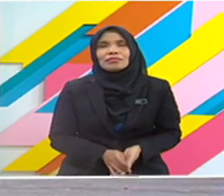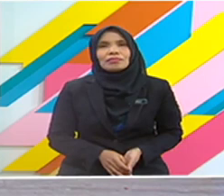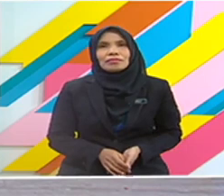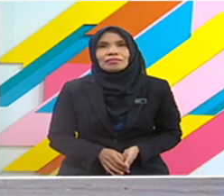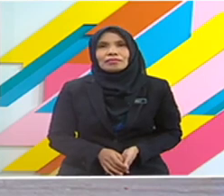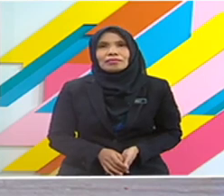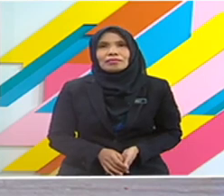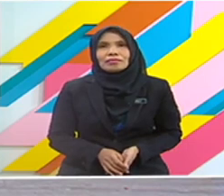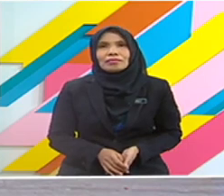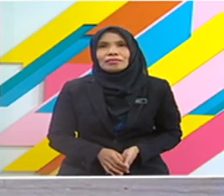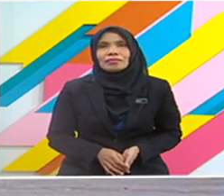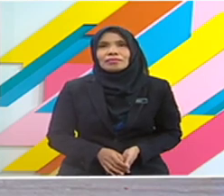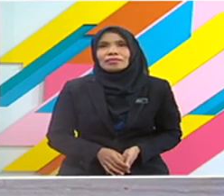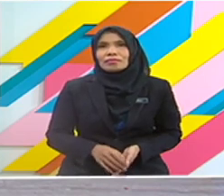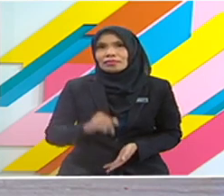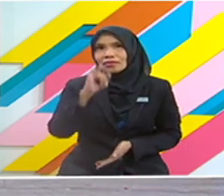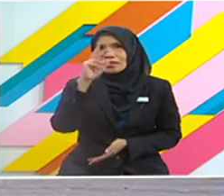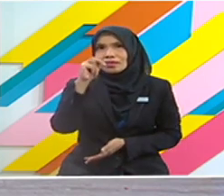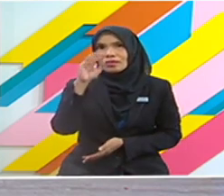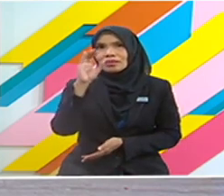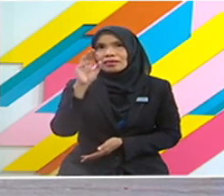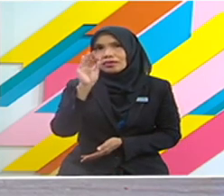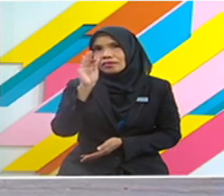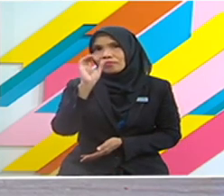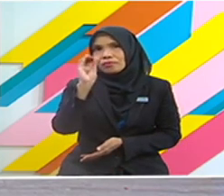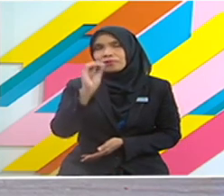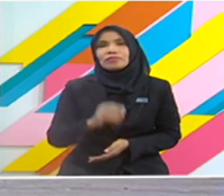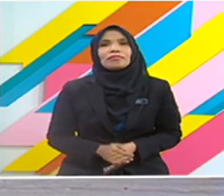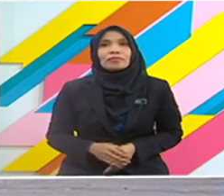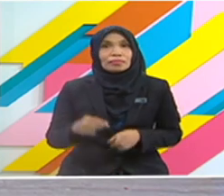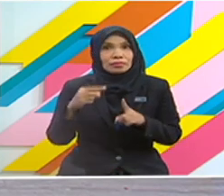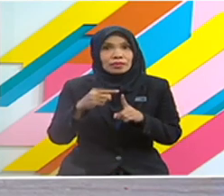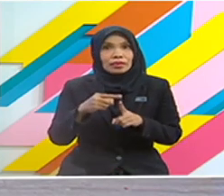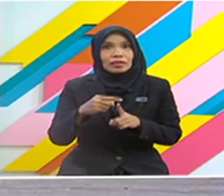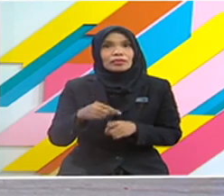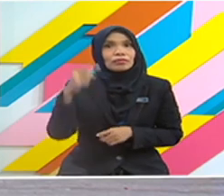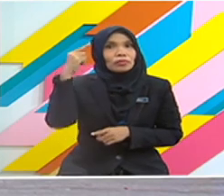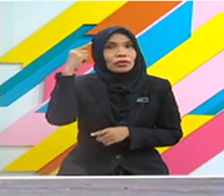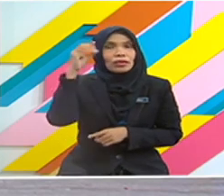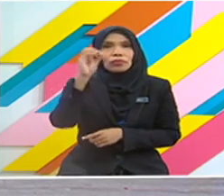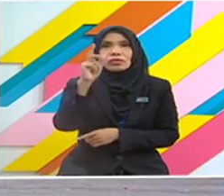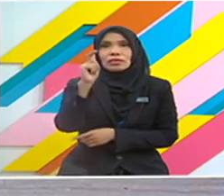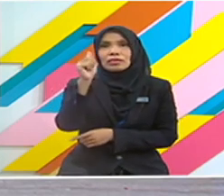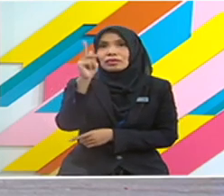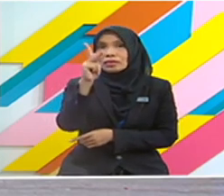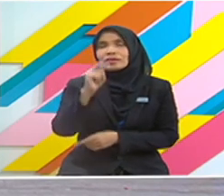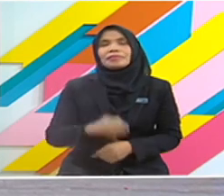ke, sejuk ke, lembut ke ataupun luka ataupun duri kan.